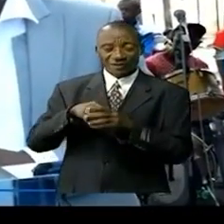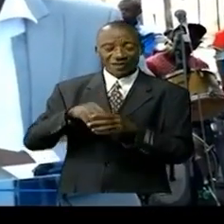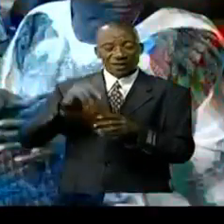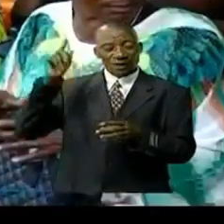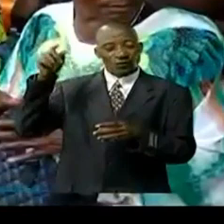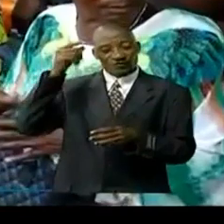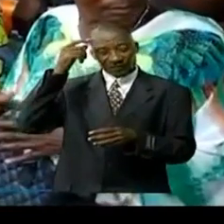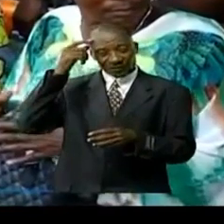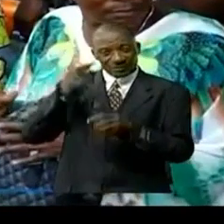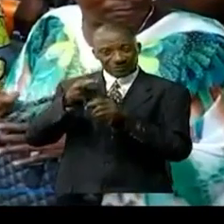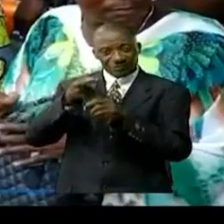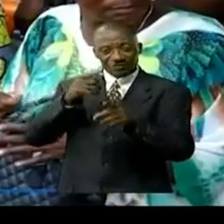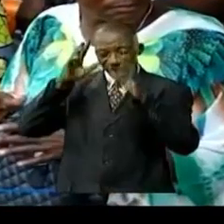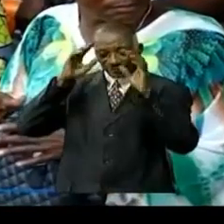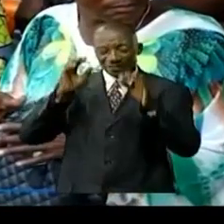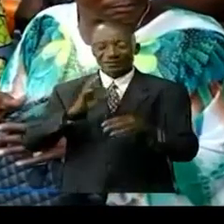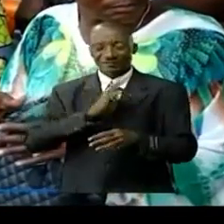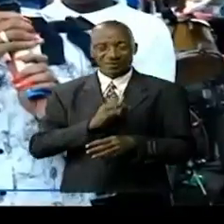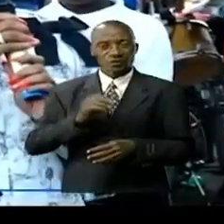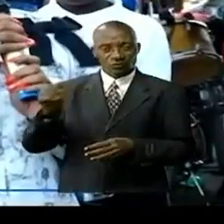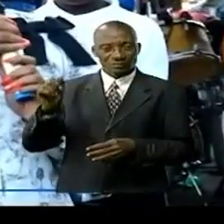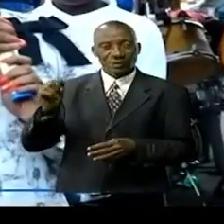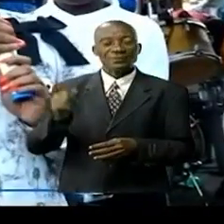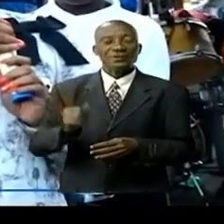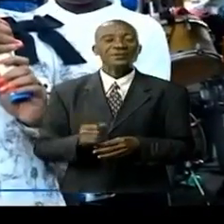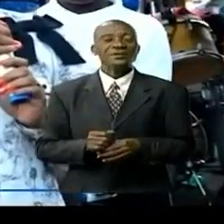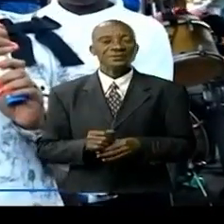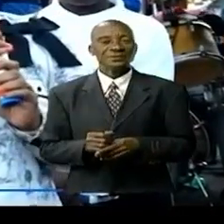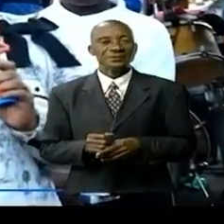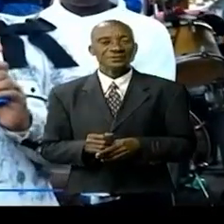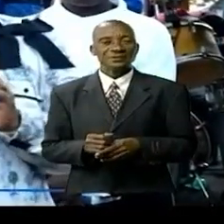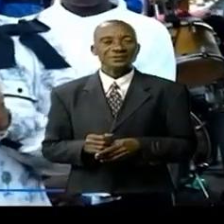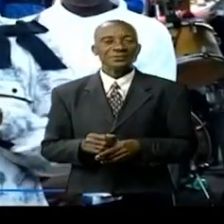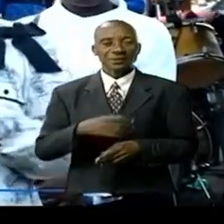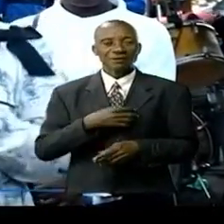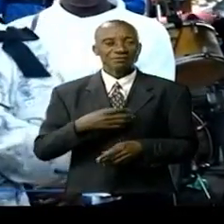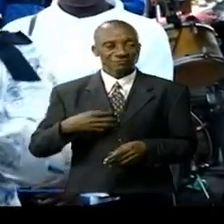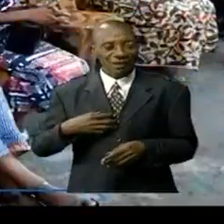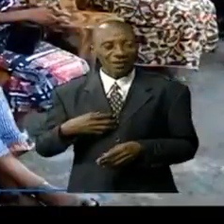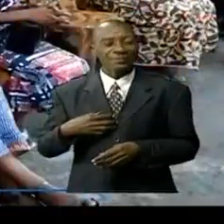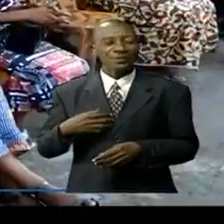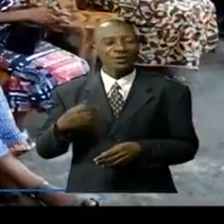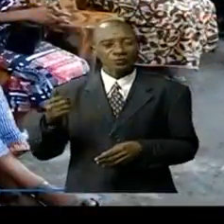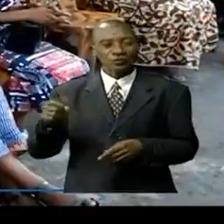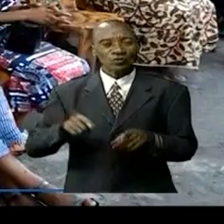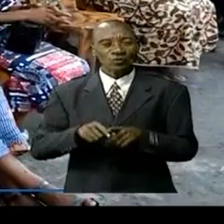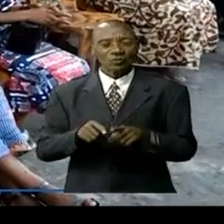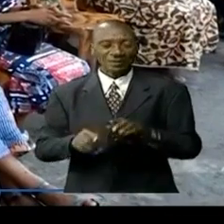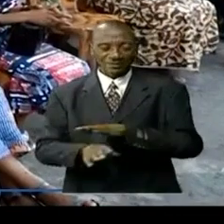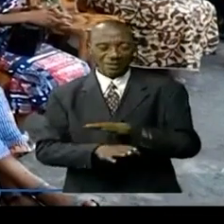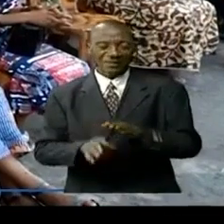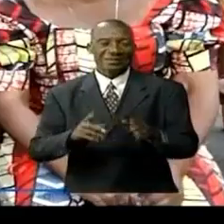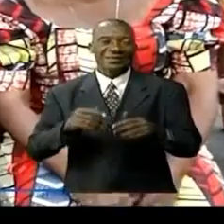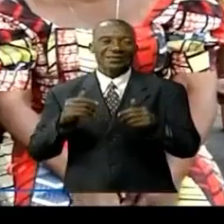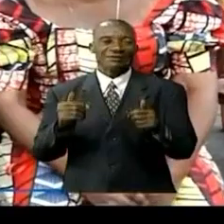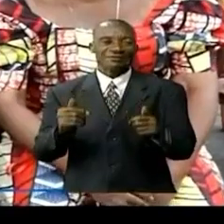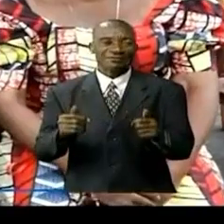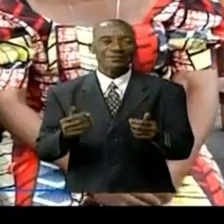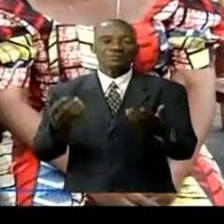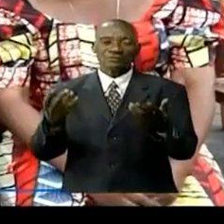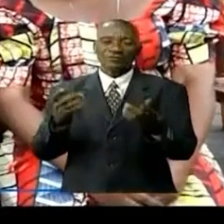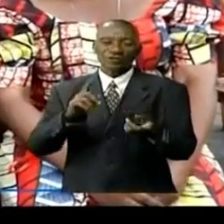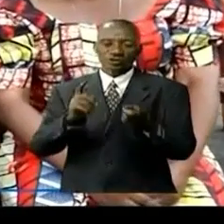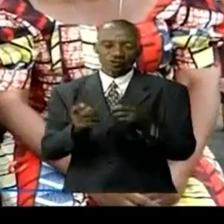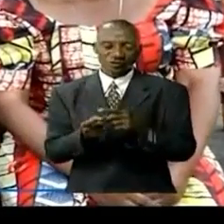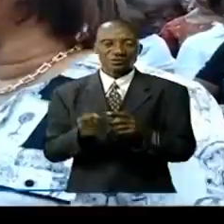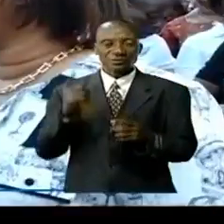l'État Félix-Antoine Tshisekedi Tshilombo. La femme, au cœur de l'action, s'engage à réduire la pauvreté et améliore les cadres de la